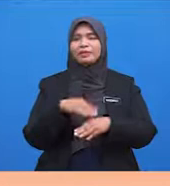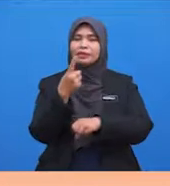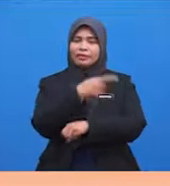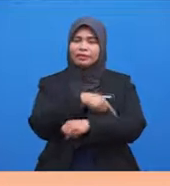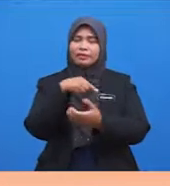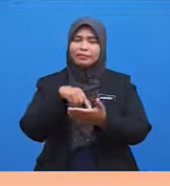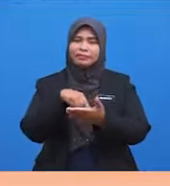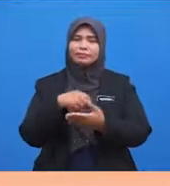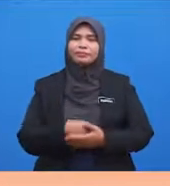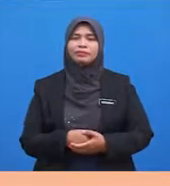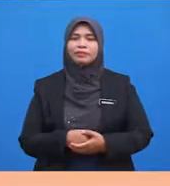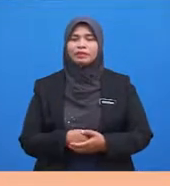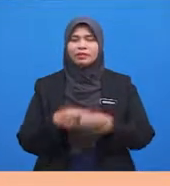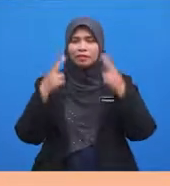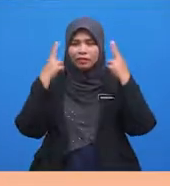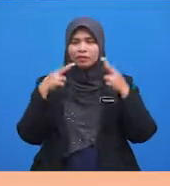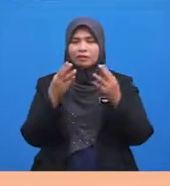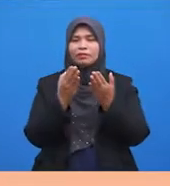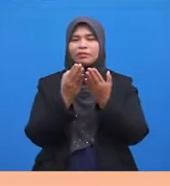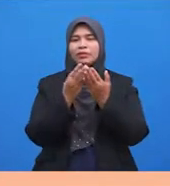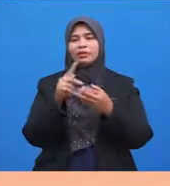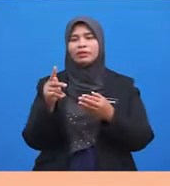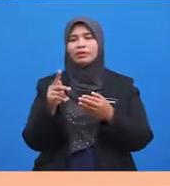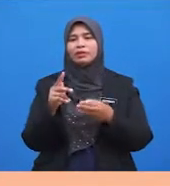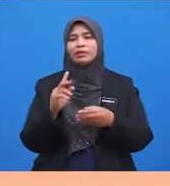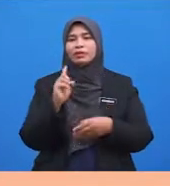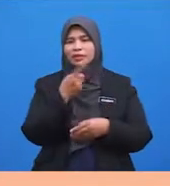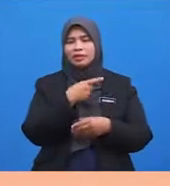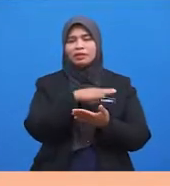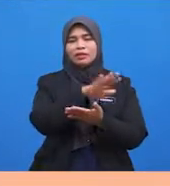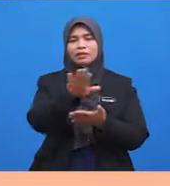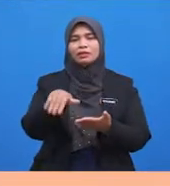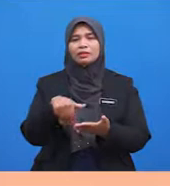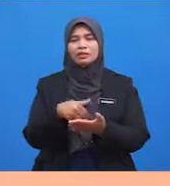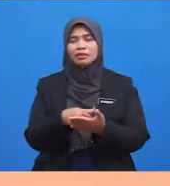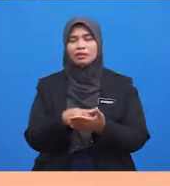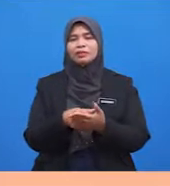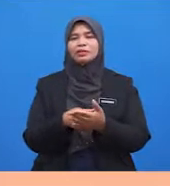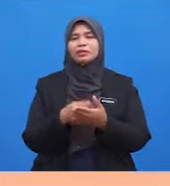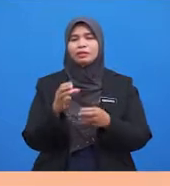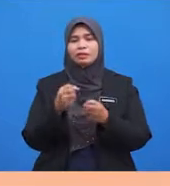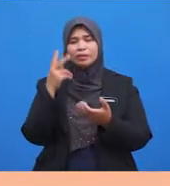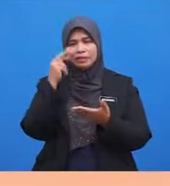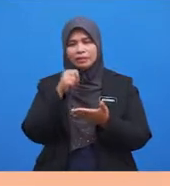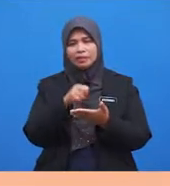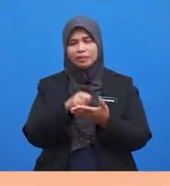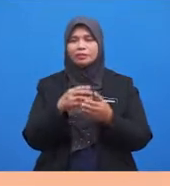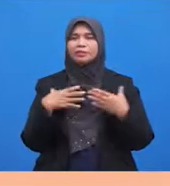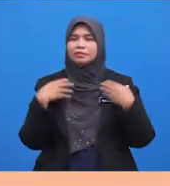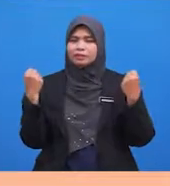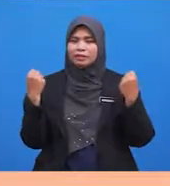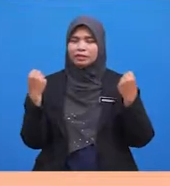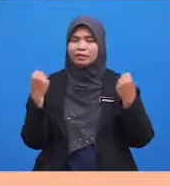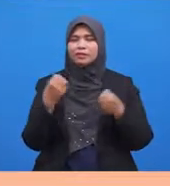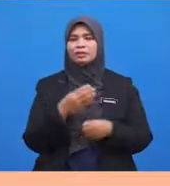ini? Ustazah doakan kita semua beroleh nikmat kesihatan